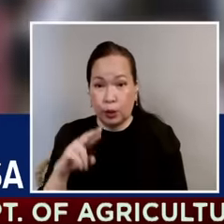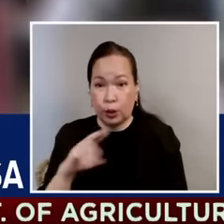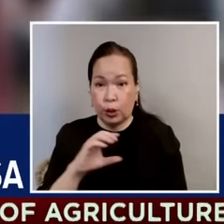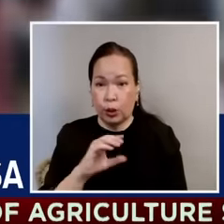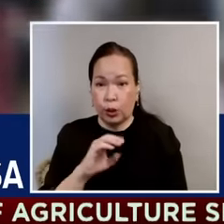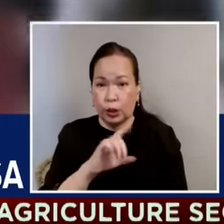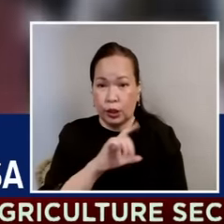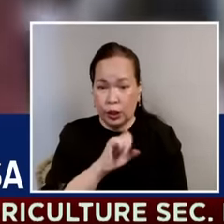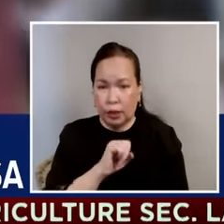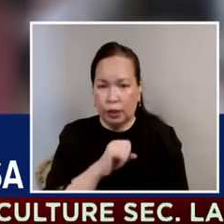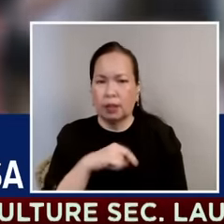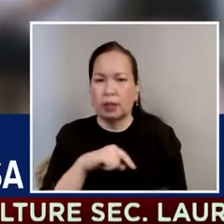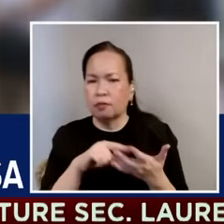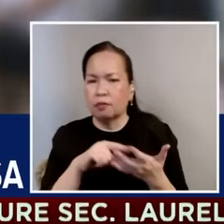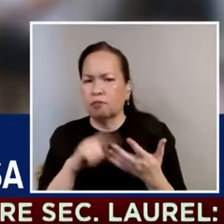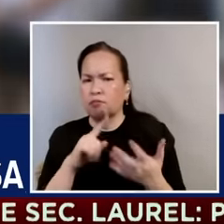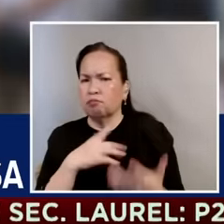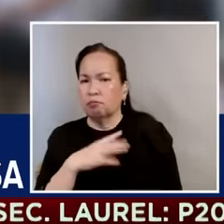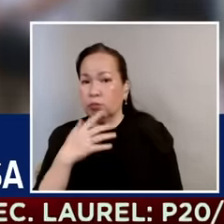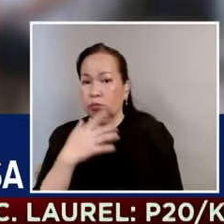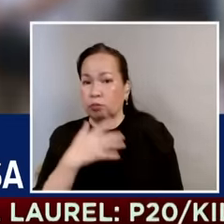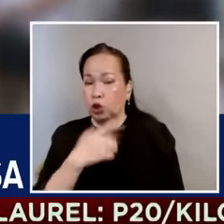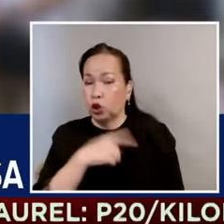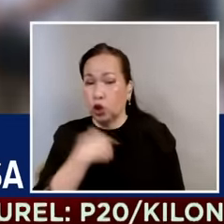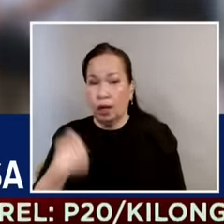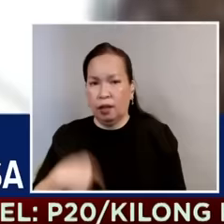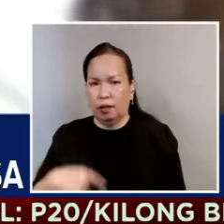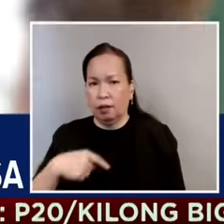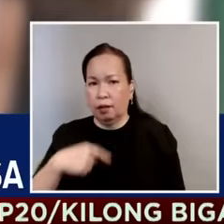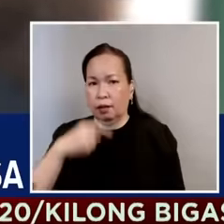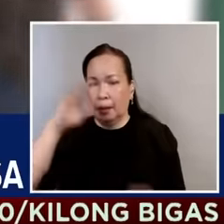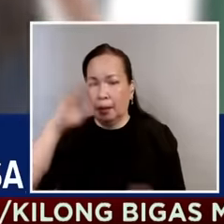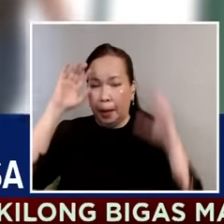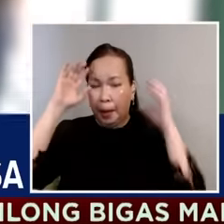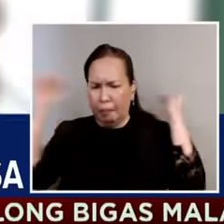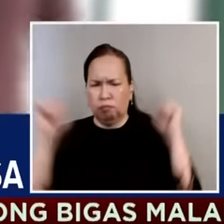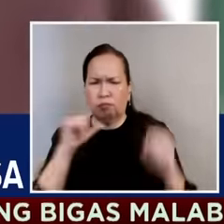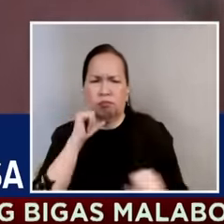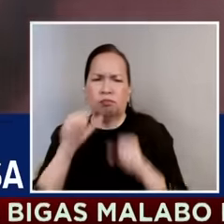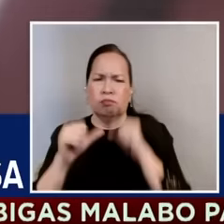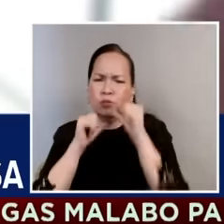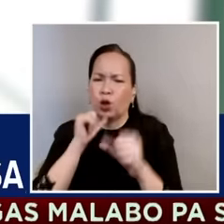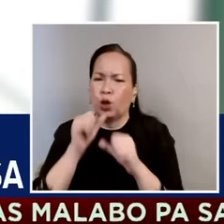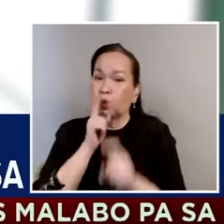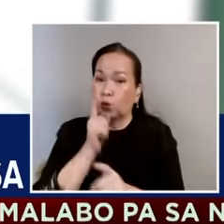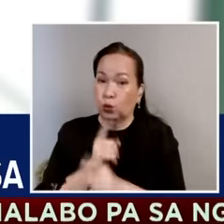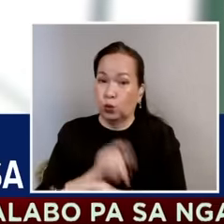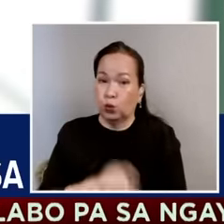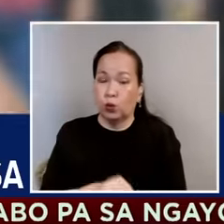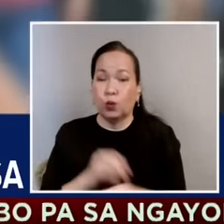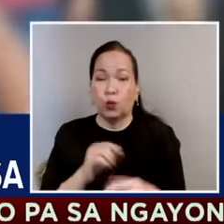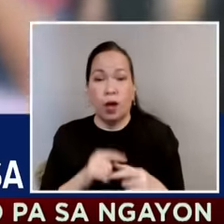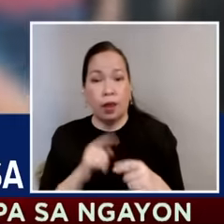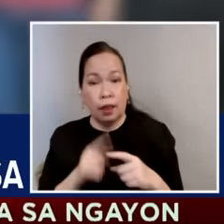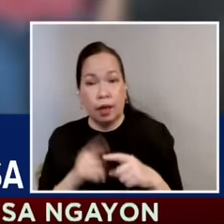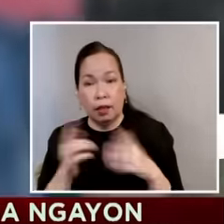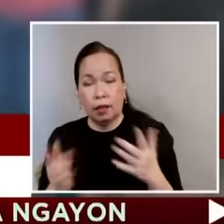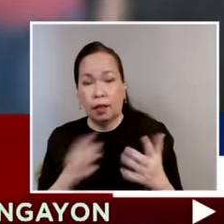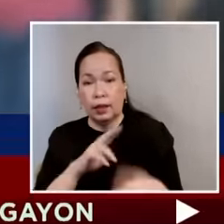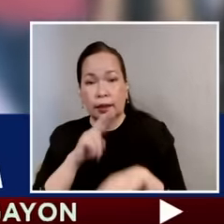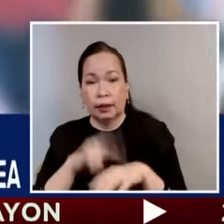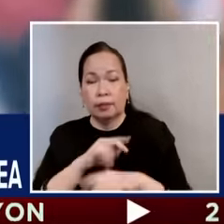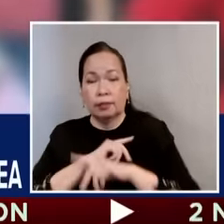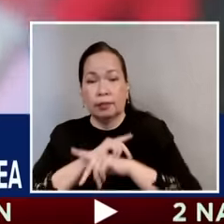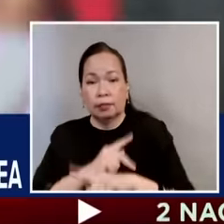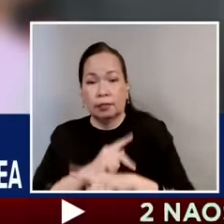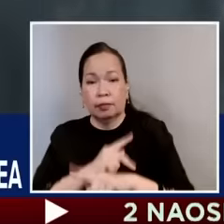tinanggi ng embahada ng China ang naturang alegasyon. Samantala, tinanggi po naman ni National Security Council